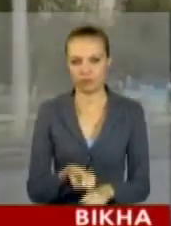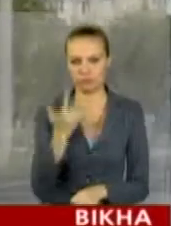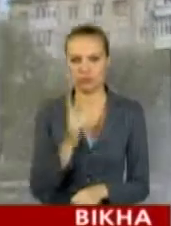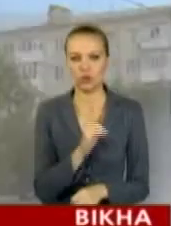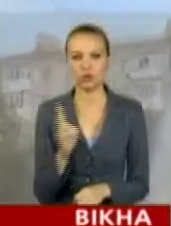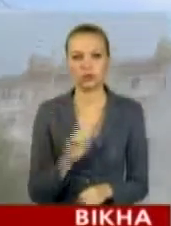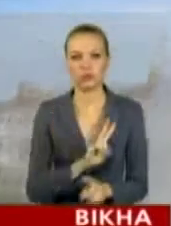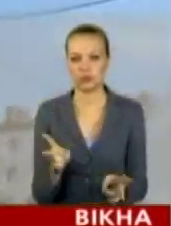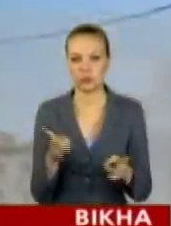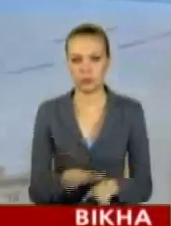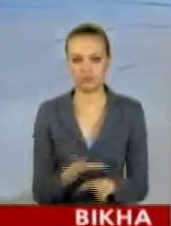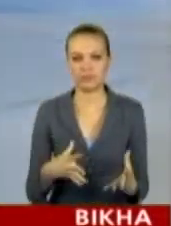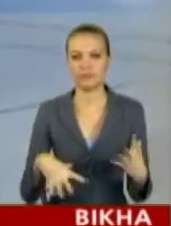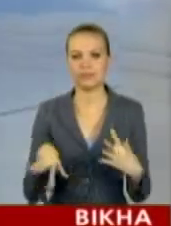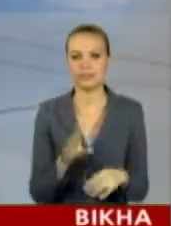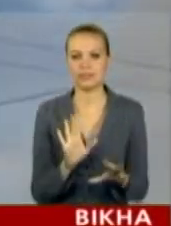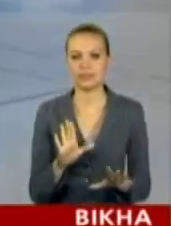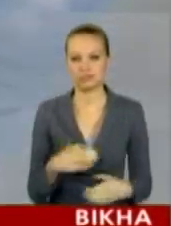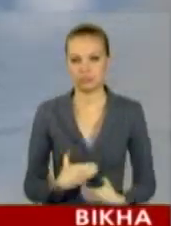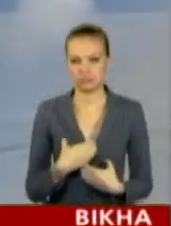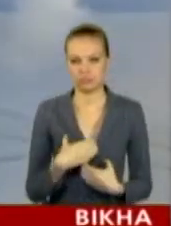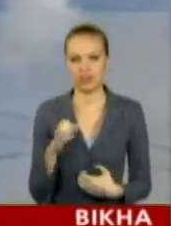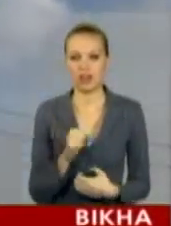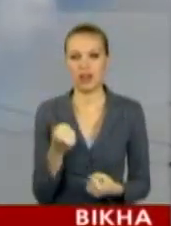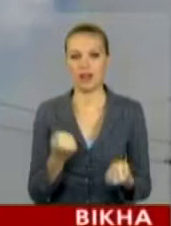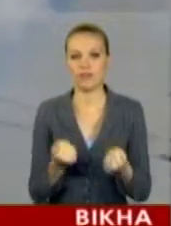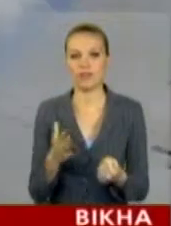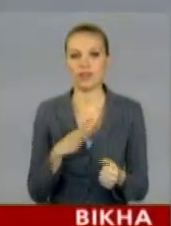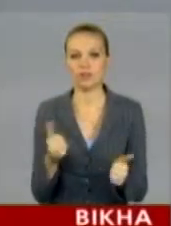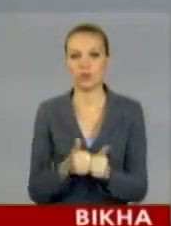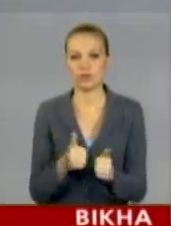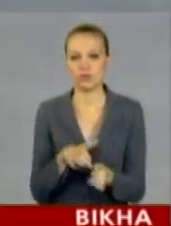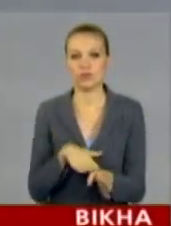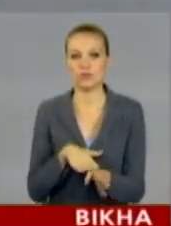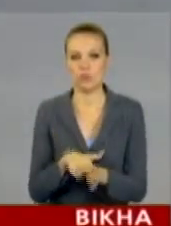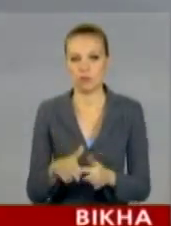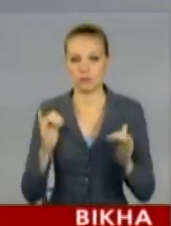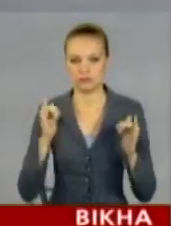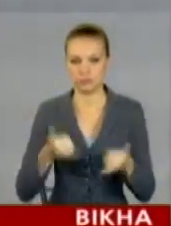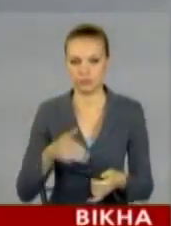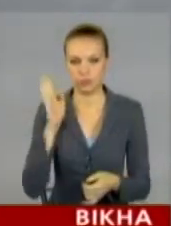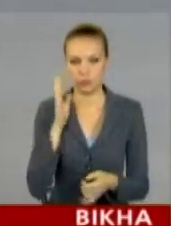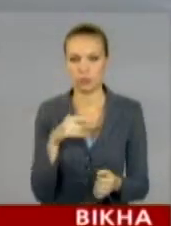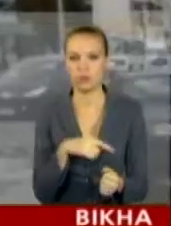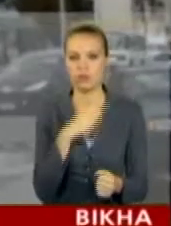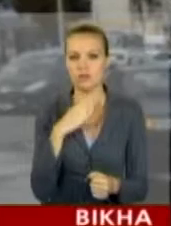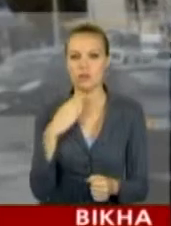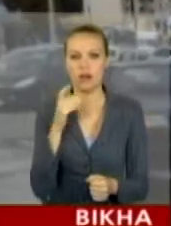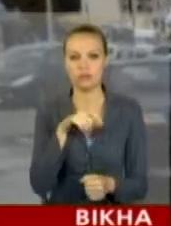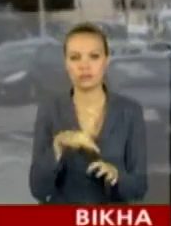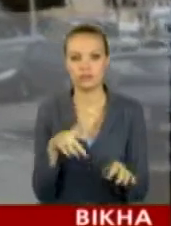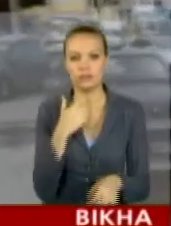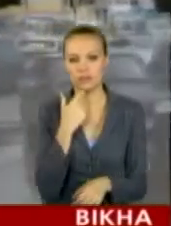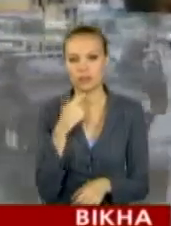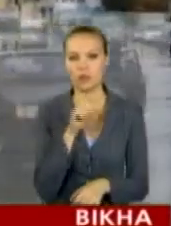із перехожих не постраждав всі обійшлися переляком автівки що приїжджали поряд повністю накрило водою зібралися купами тріщак